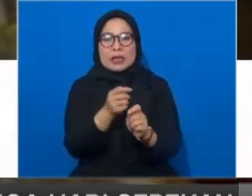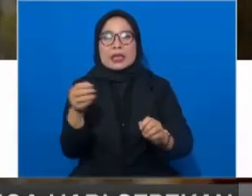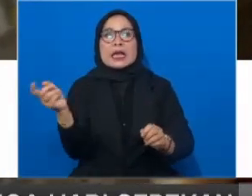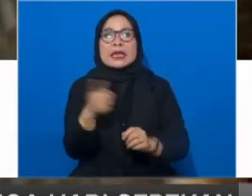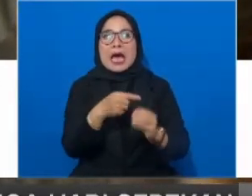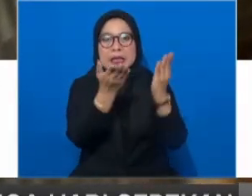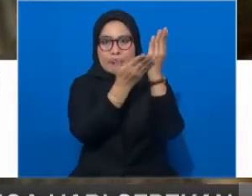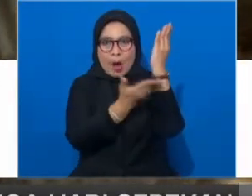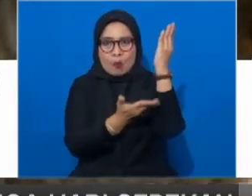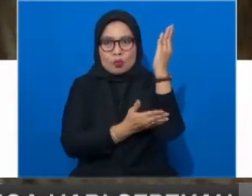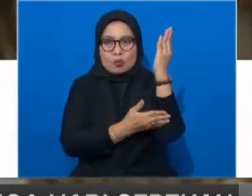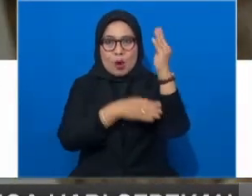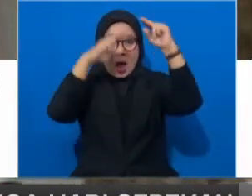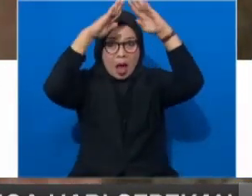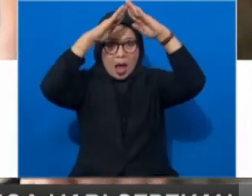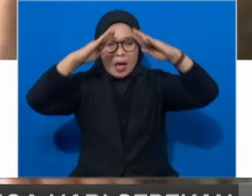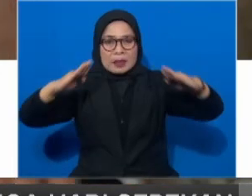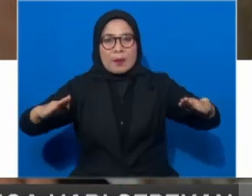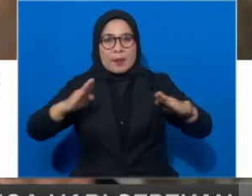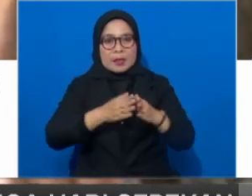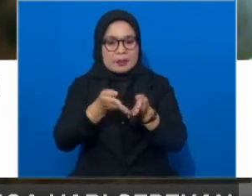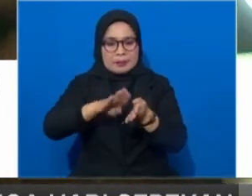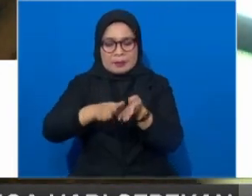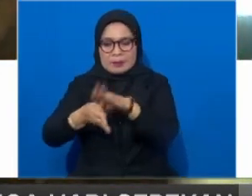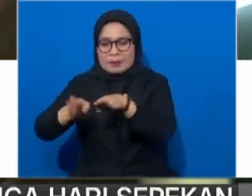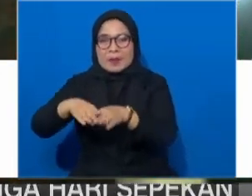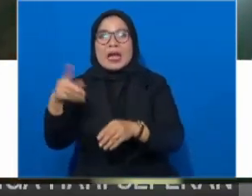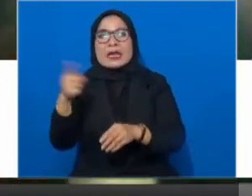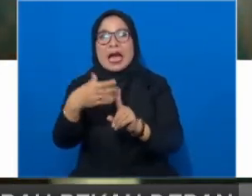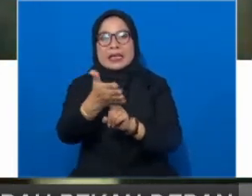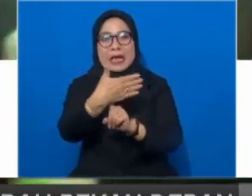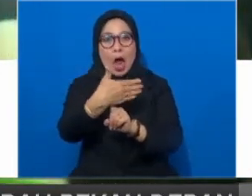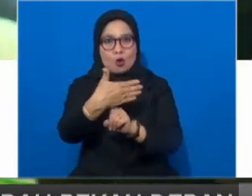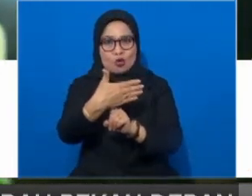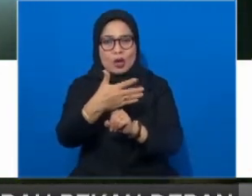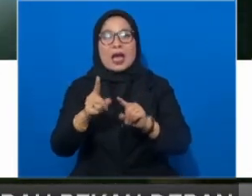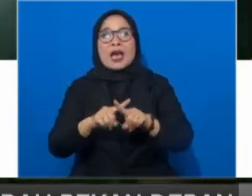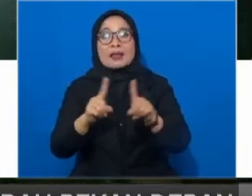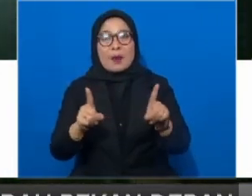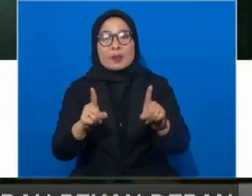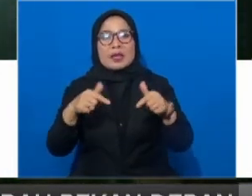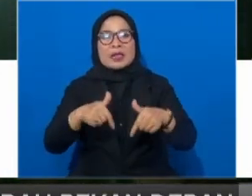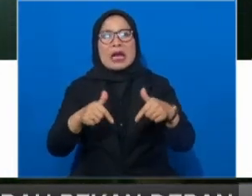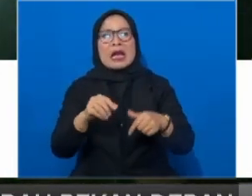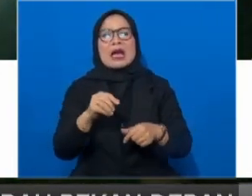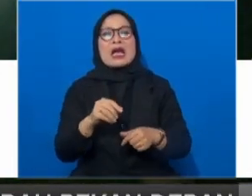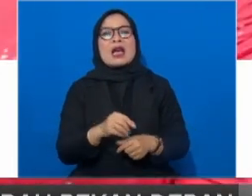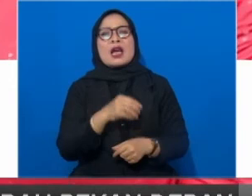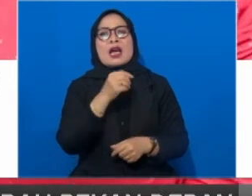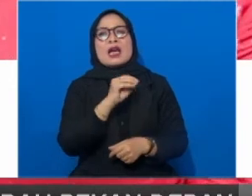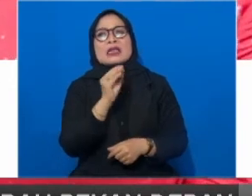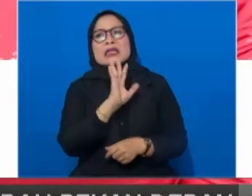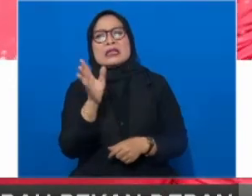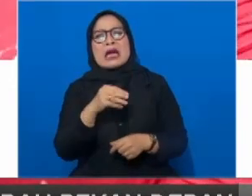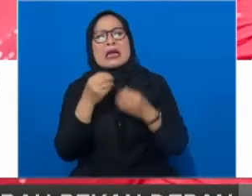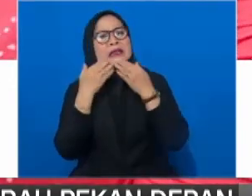masih ditutup oleh lipatan-lipatan daun nipah. Namun, sayangnya rumah ini tak senyaman kelihatannya.